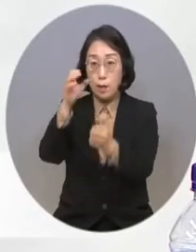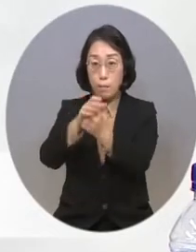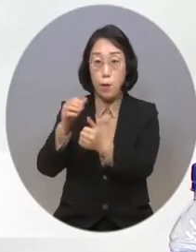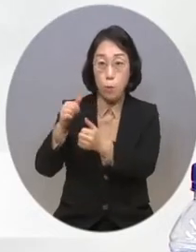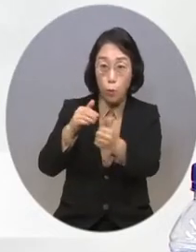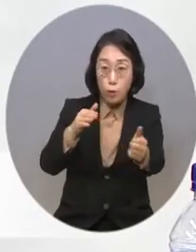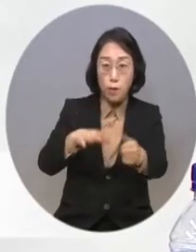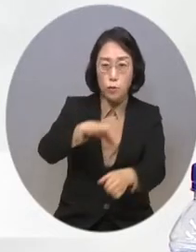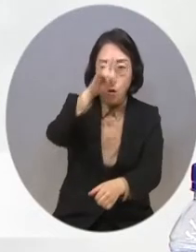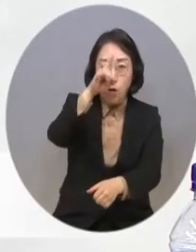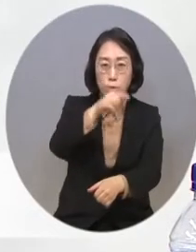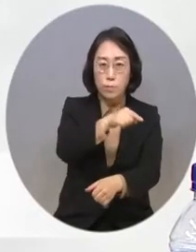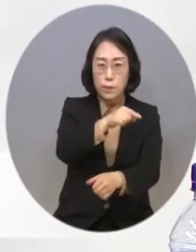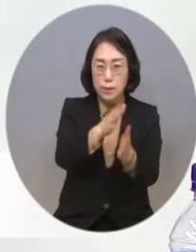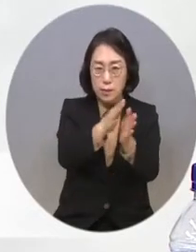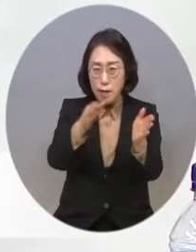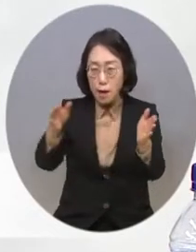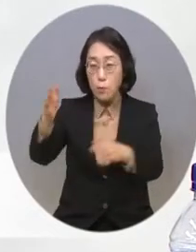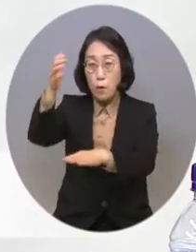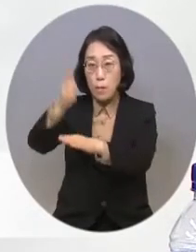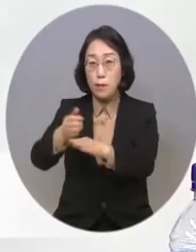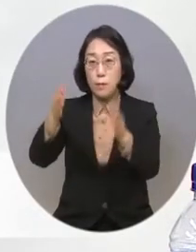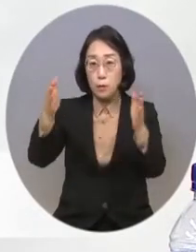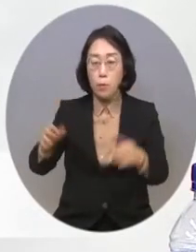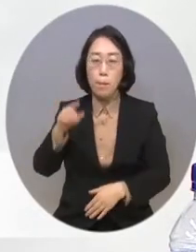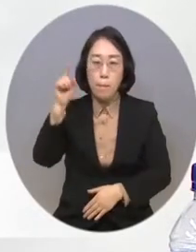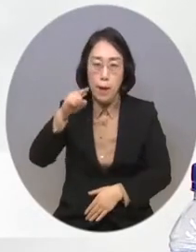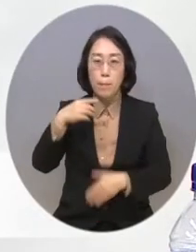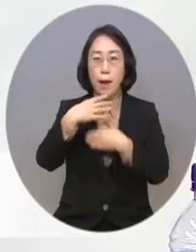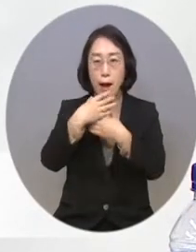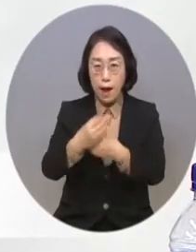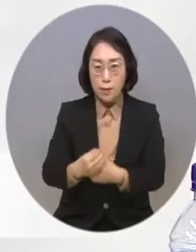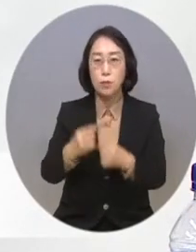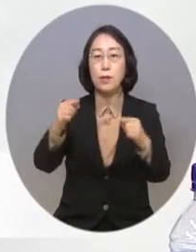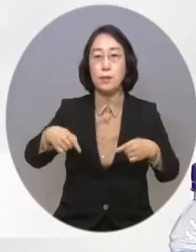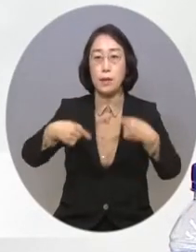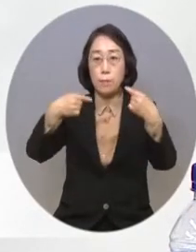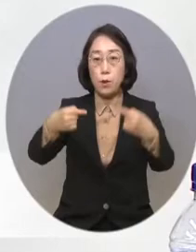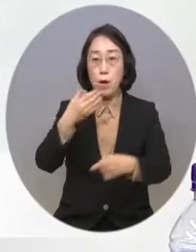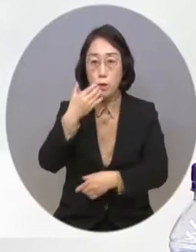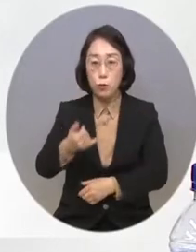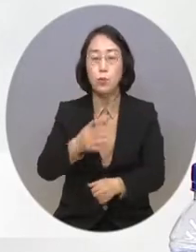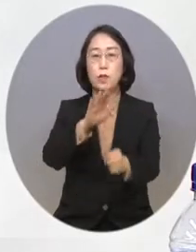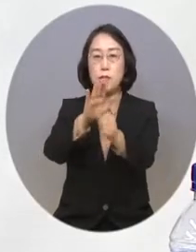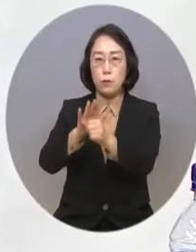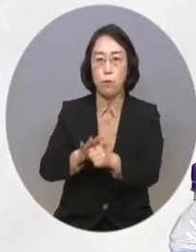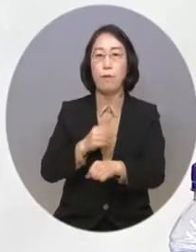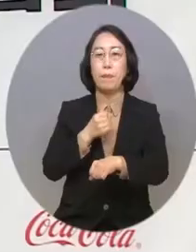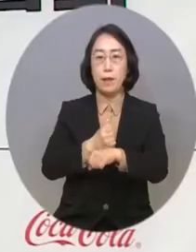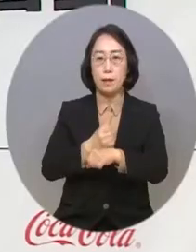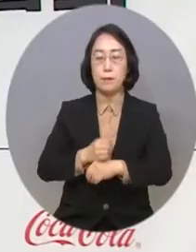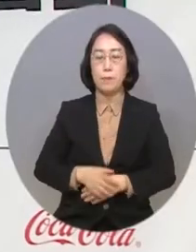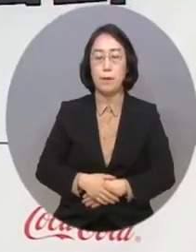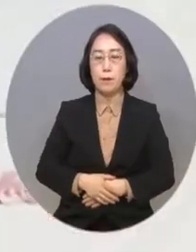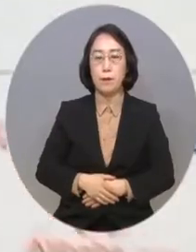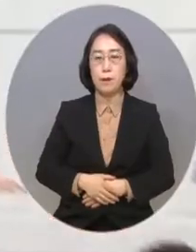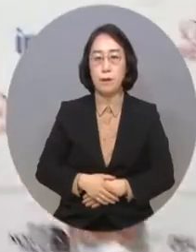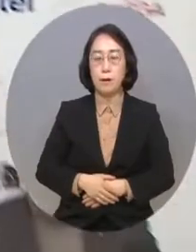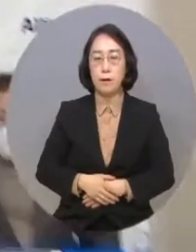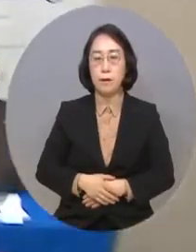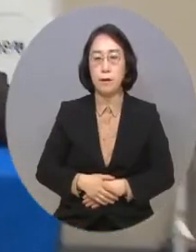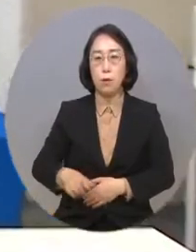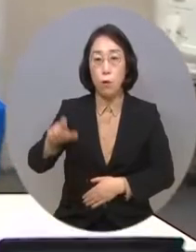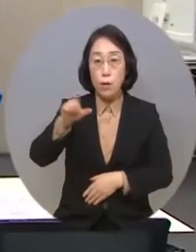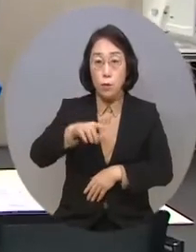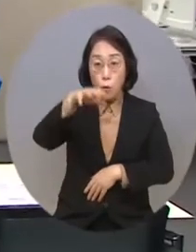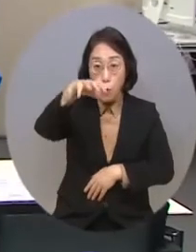개막부터 폐막까지 매일 선수단이 안전하게 대회에 참가할 수 있도록 지원하겠습니다. 아울러